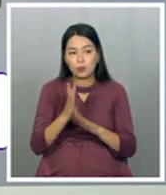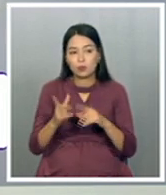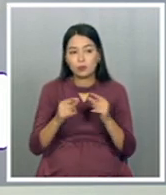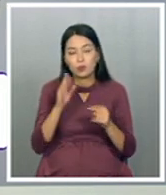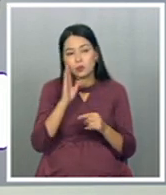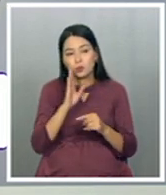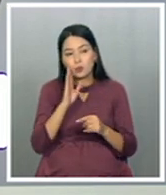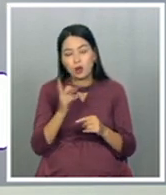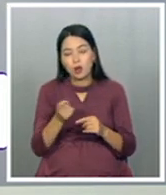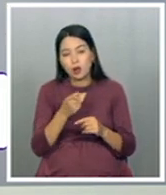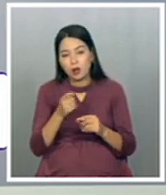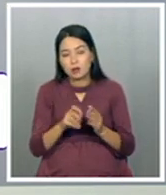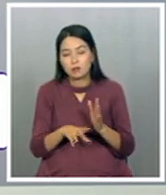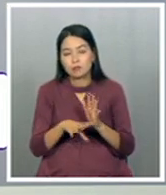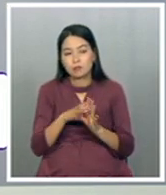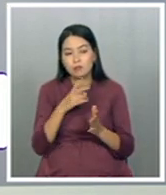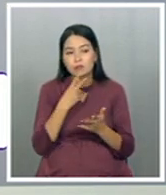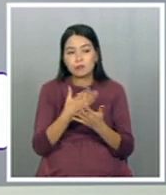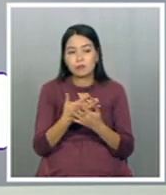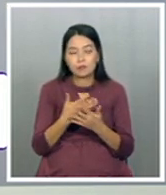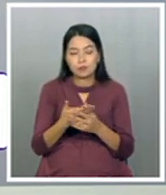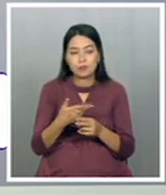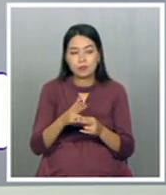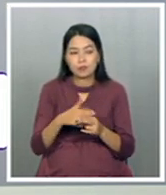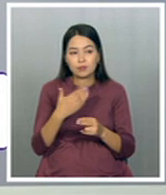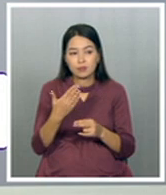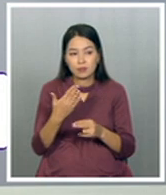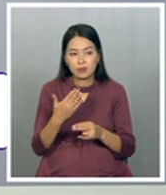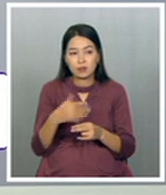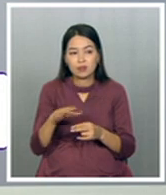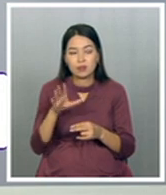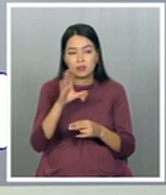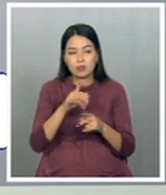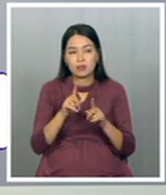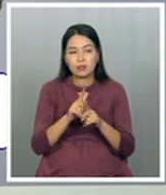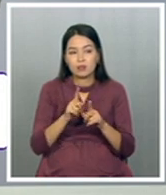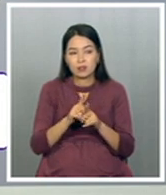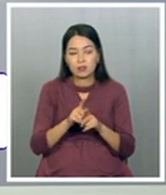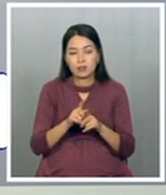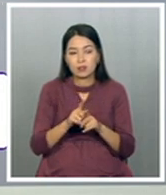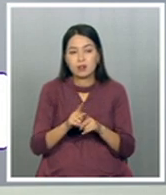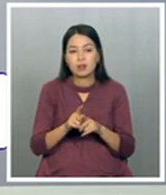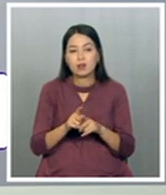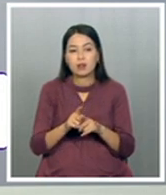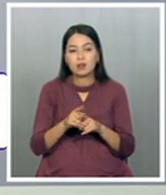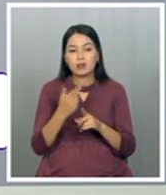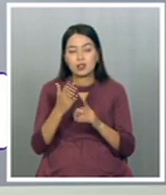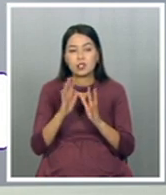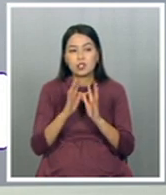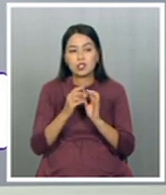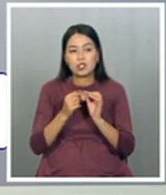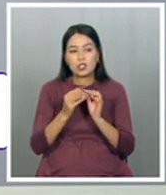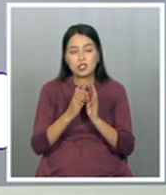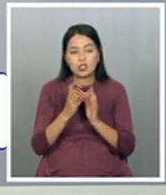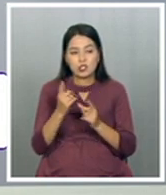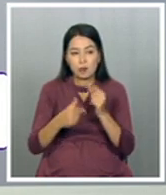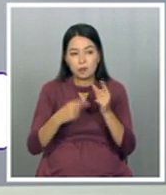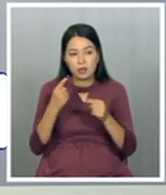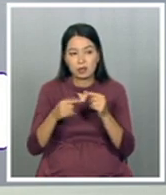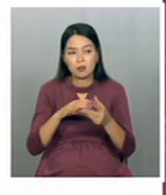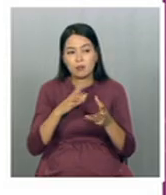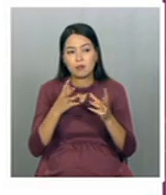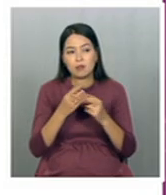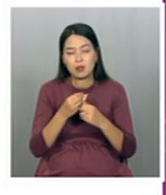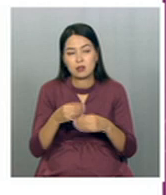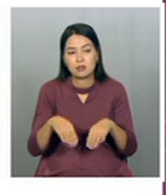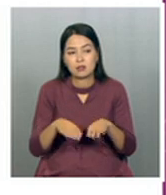баяу буландыруға бейімделген. Мысалы, қарағай өсімдігін қарайтын болсаңыздар, олардың жапырақтарында балауыздар бар. Ол